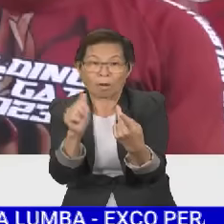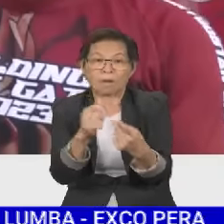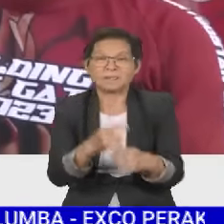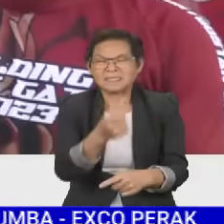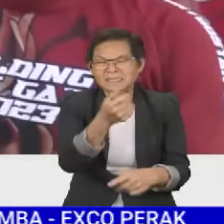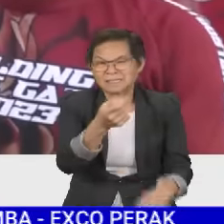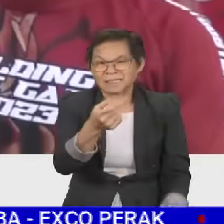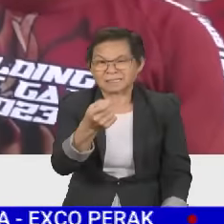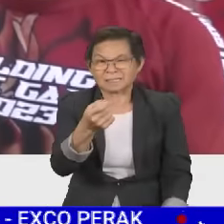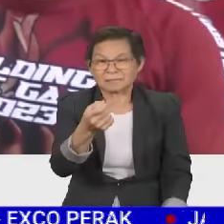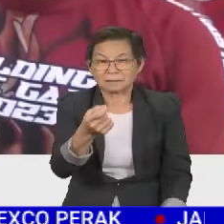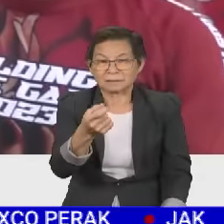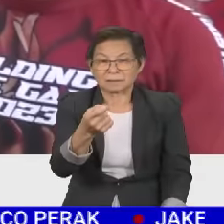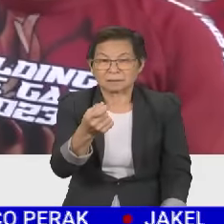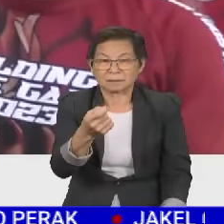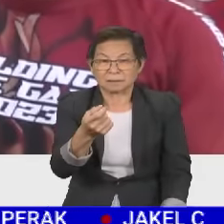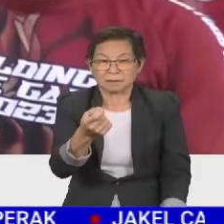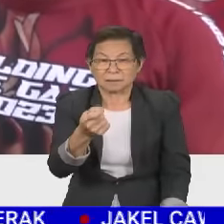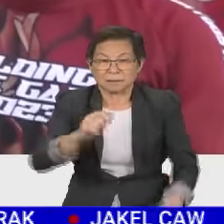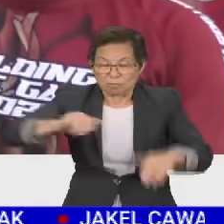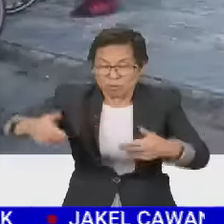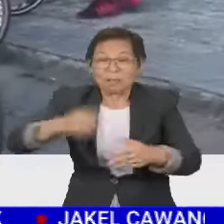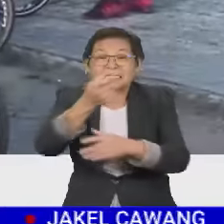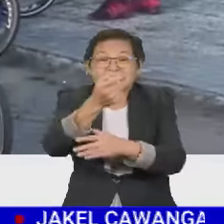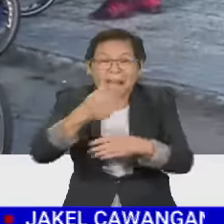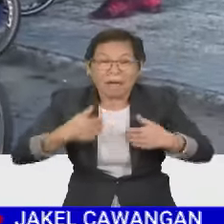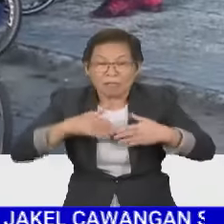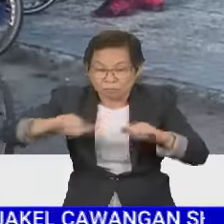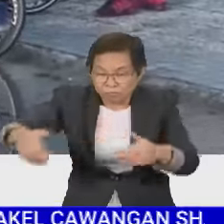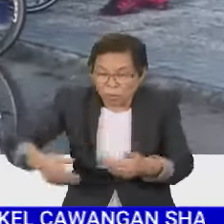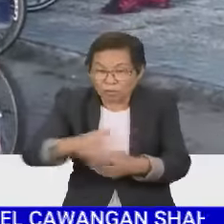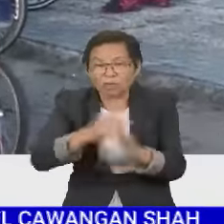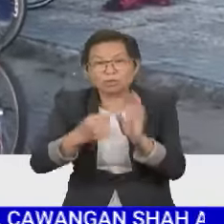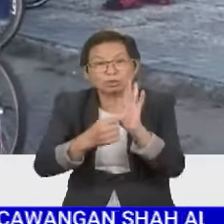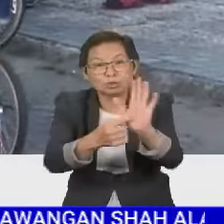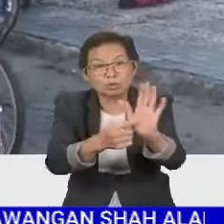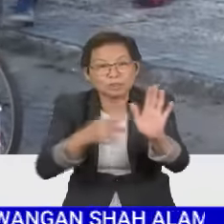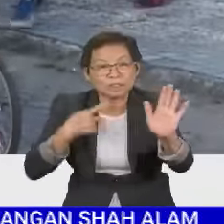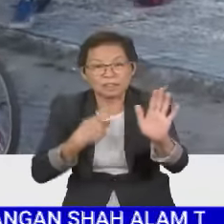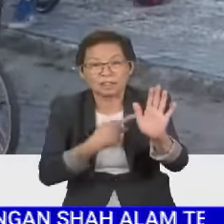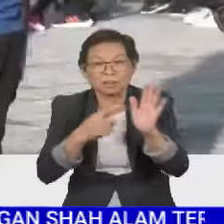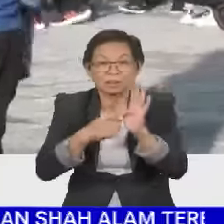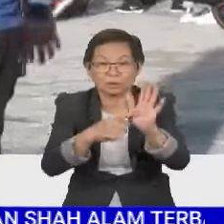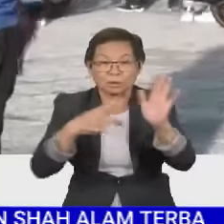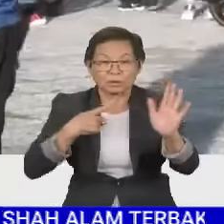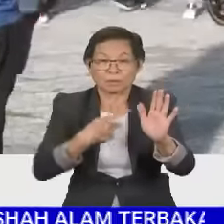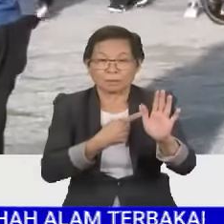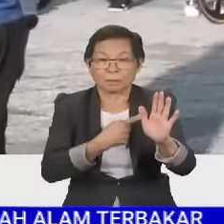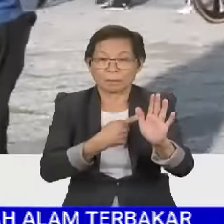Sedikit sebanyak memperkenalkan dan juga memperlihatkanlah kita punya